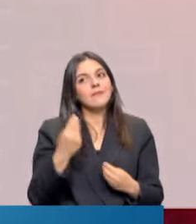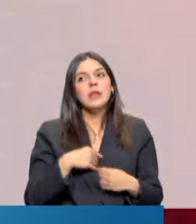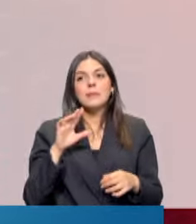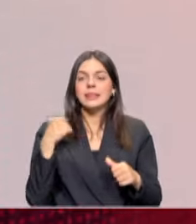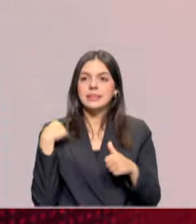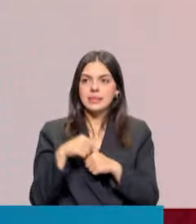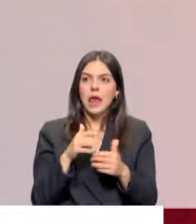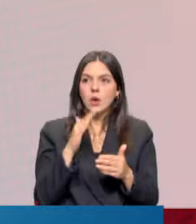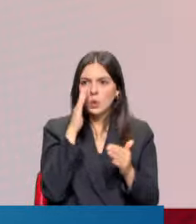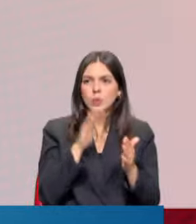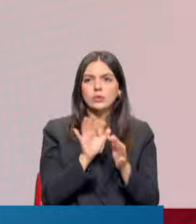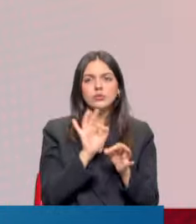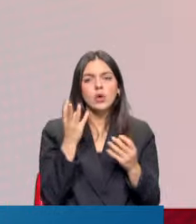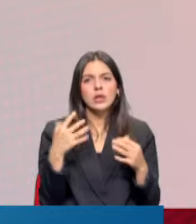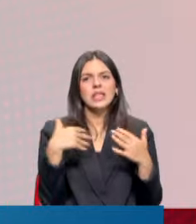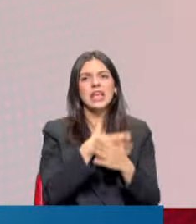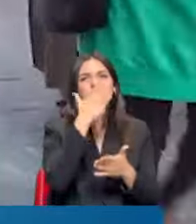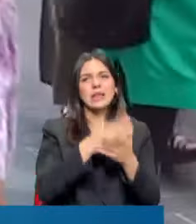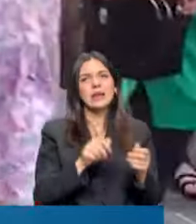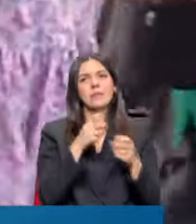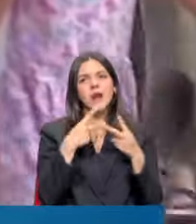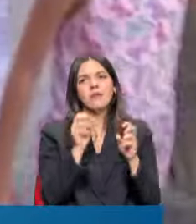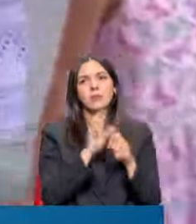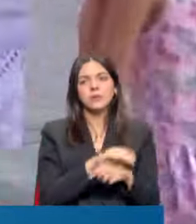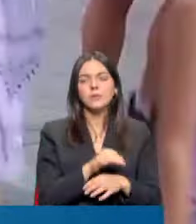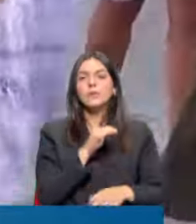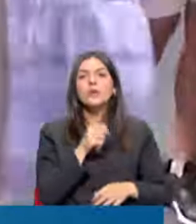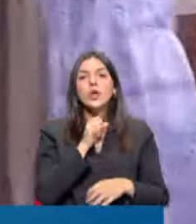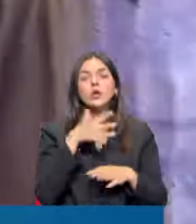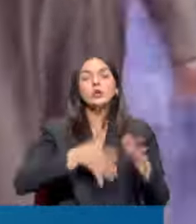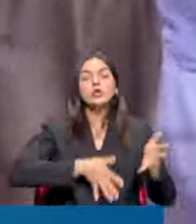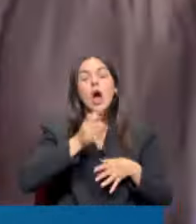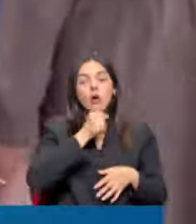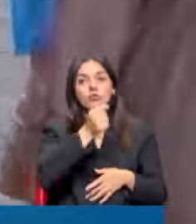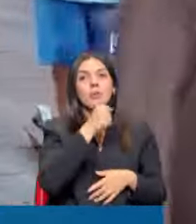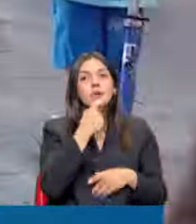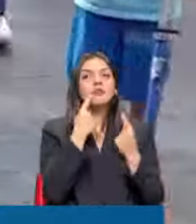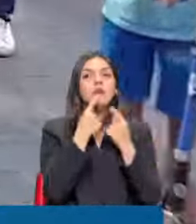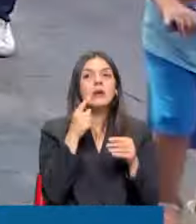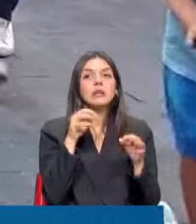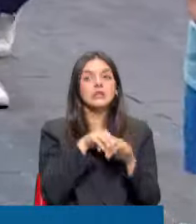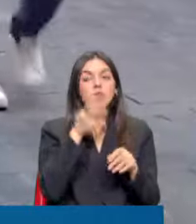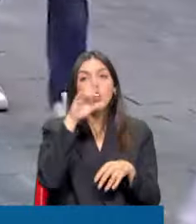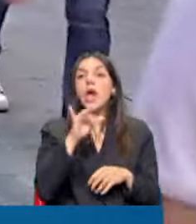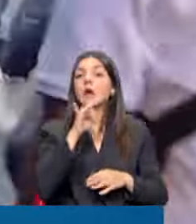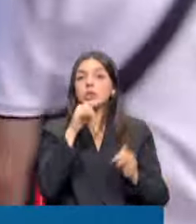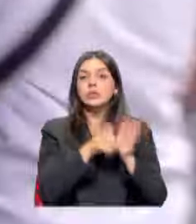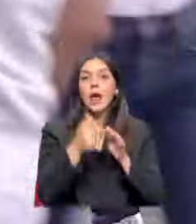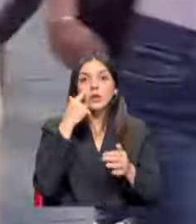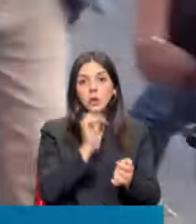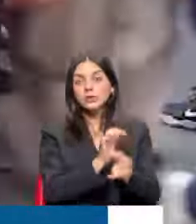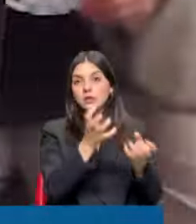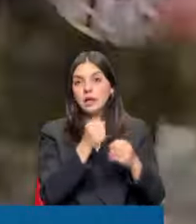Yine usulsüzce oldu. Gece yarısı salmışlar. Sokak röportajında söylediği sözler nedeniyle 12 Ağustos'ta gözaltına alınan